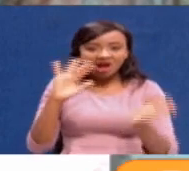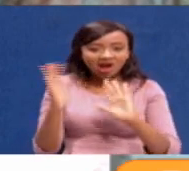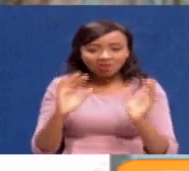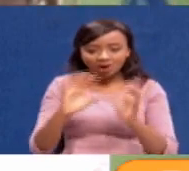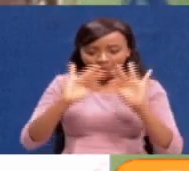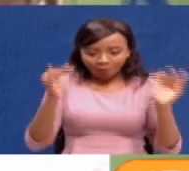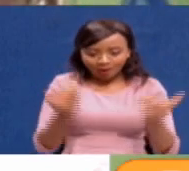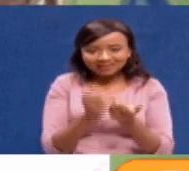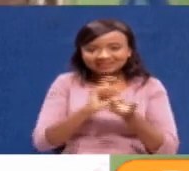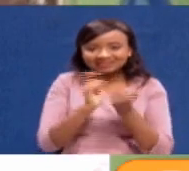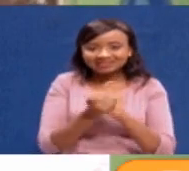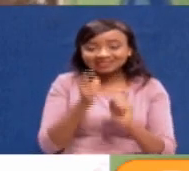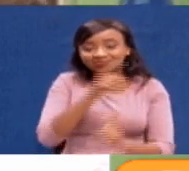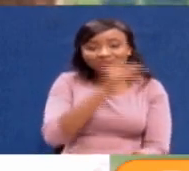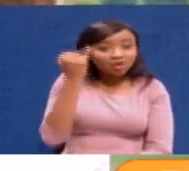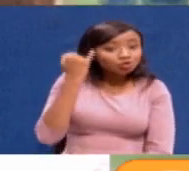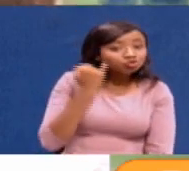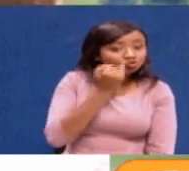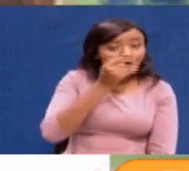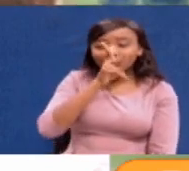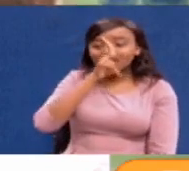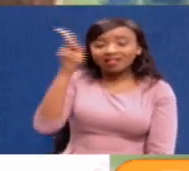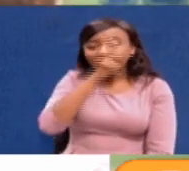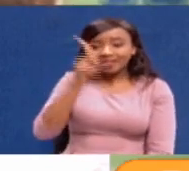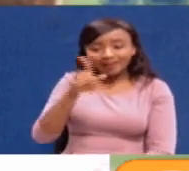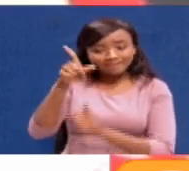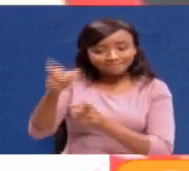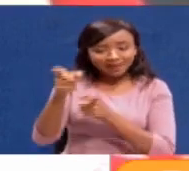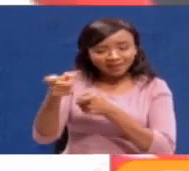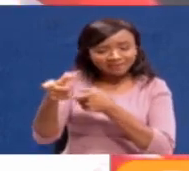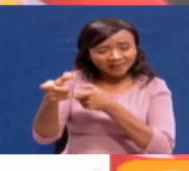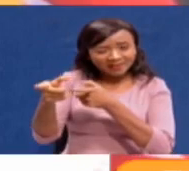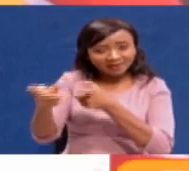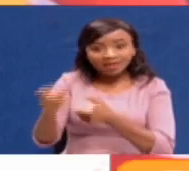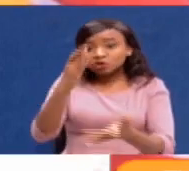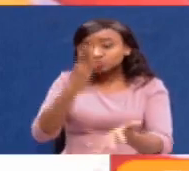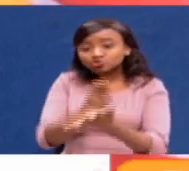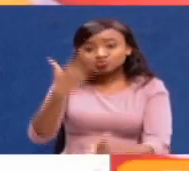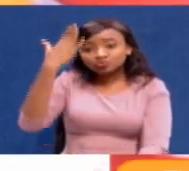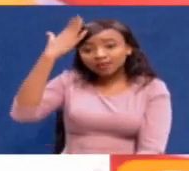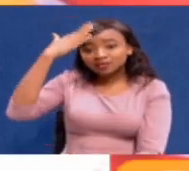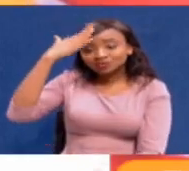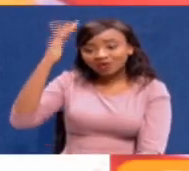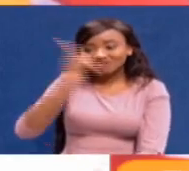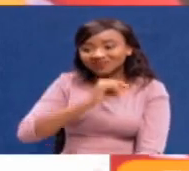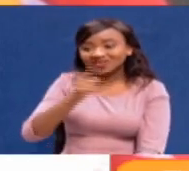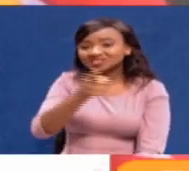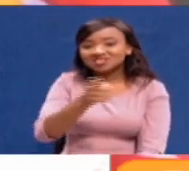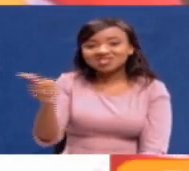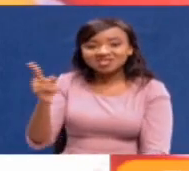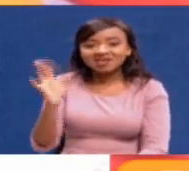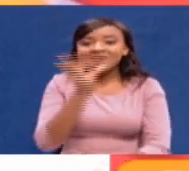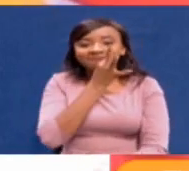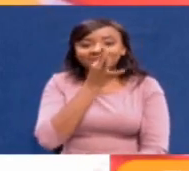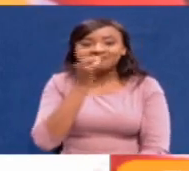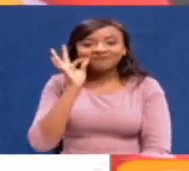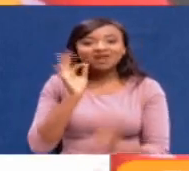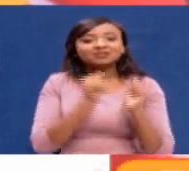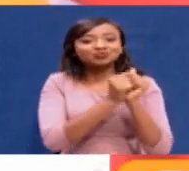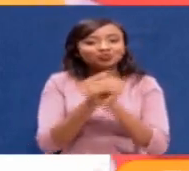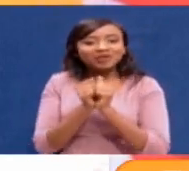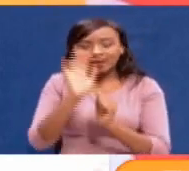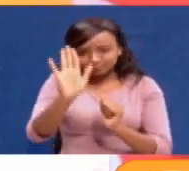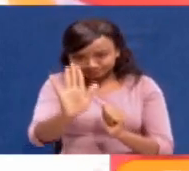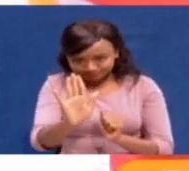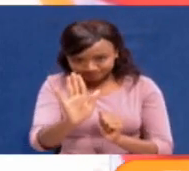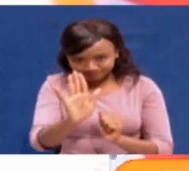wa Mombasa alionekana kuwafokea wakazi wanaokaidi amri. Twajua mafungua mwadhini pamoja, twajua.